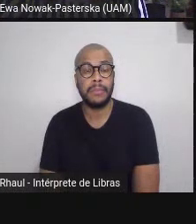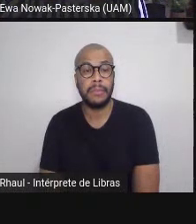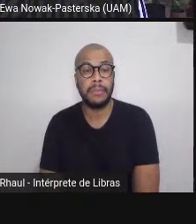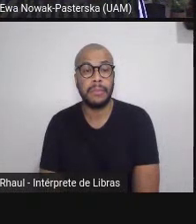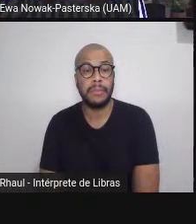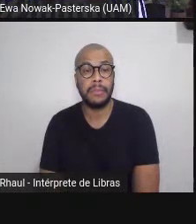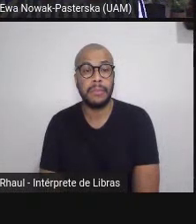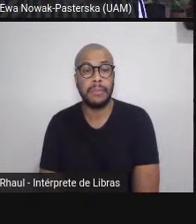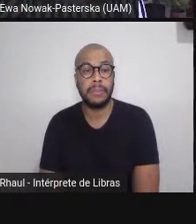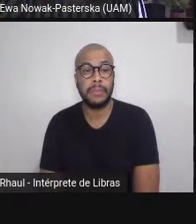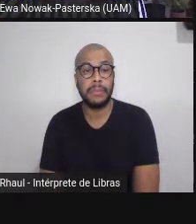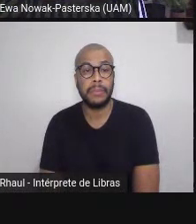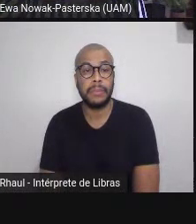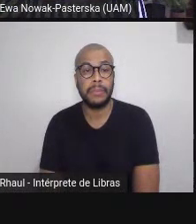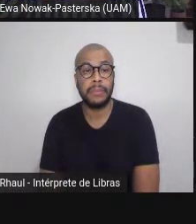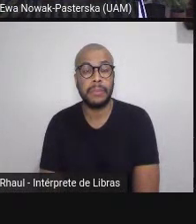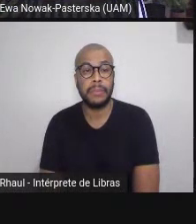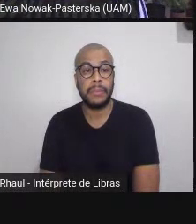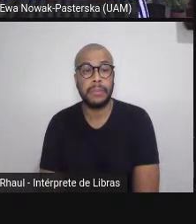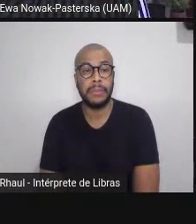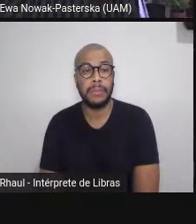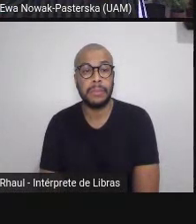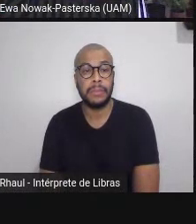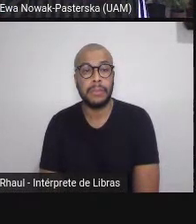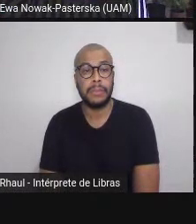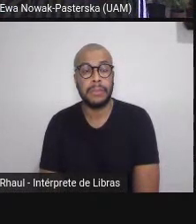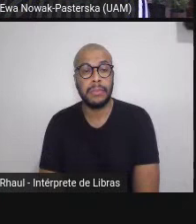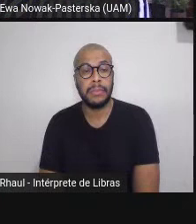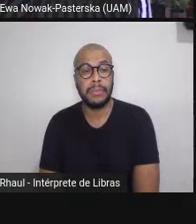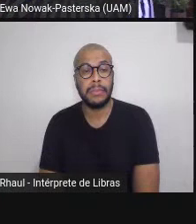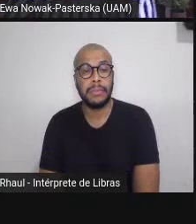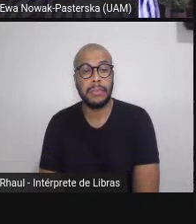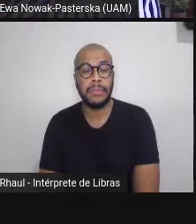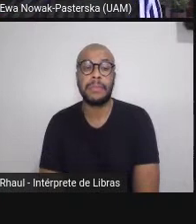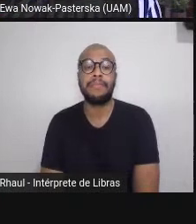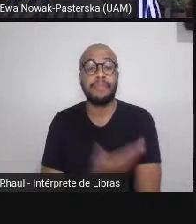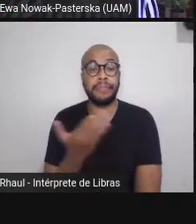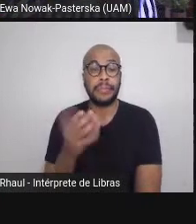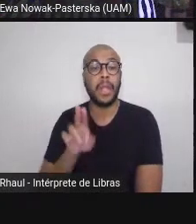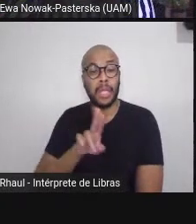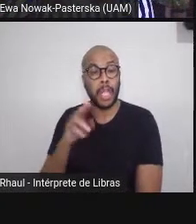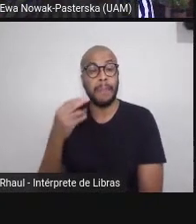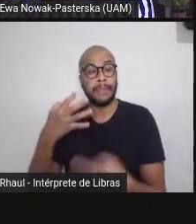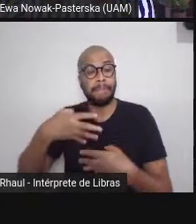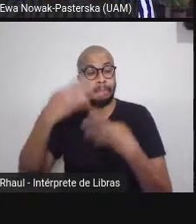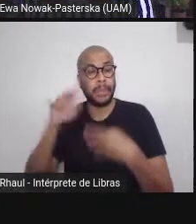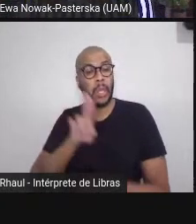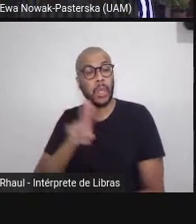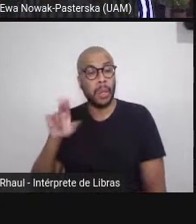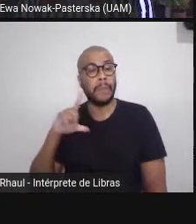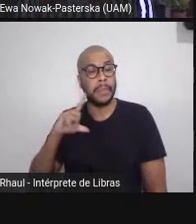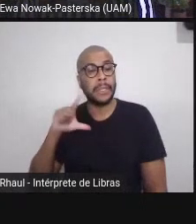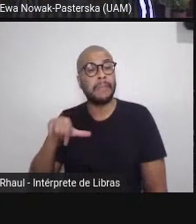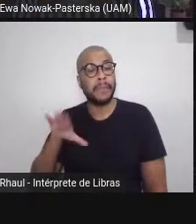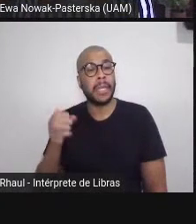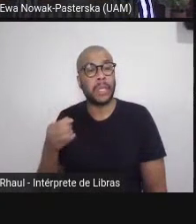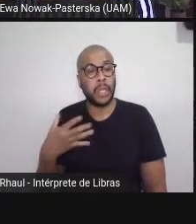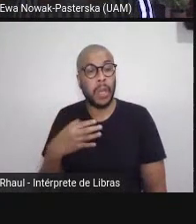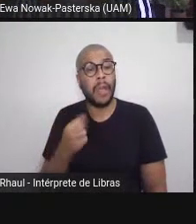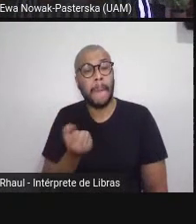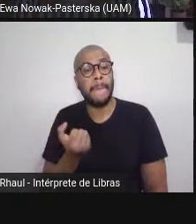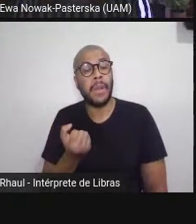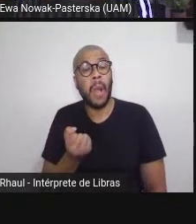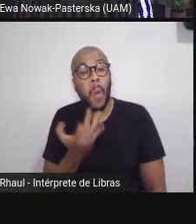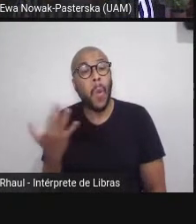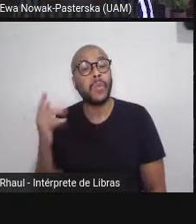popularne, aczkolwiek to i tak jest lista tych topowych. Então, essa lista, ela tá organizada pela frequência. Então, Novak, Kowalski seriam os